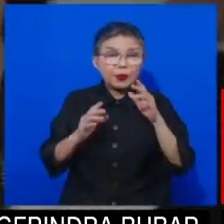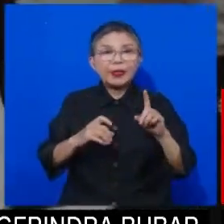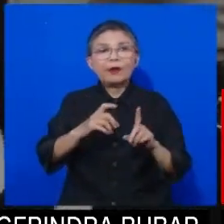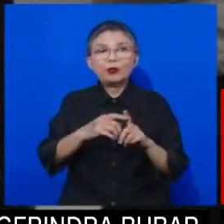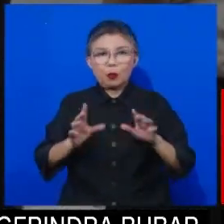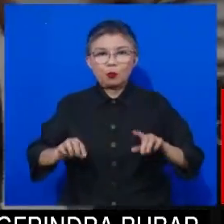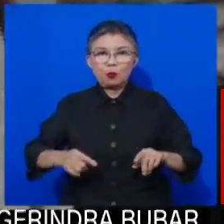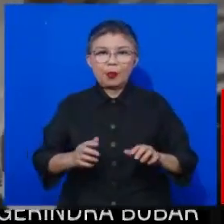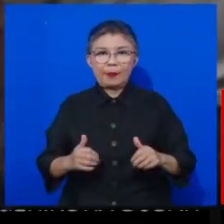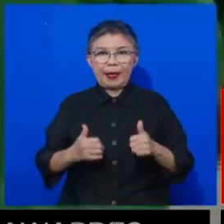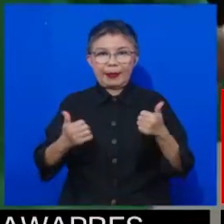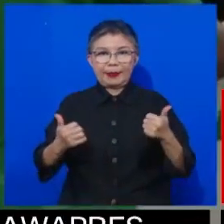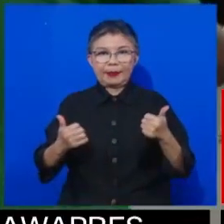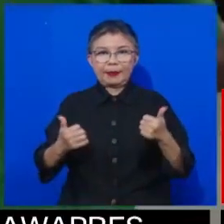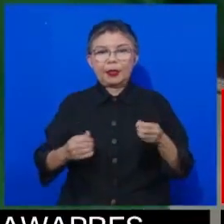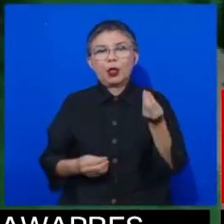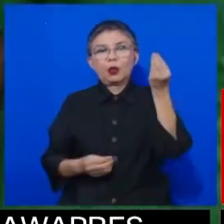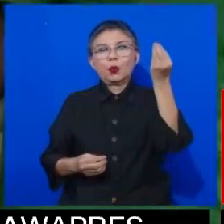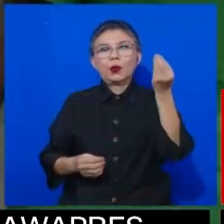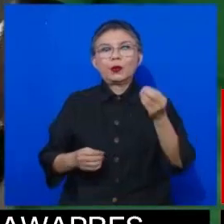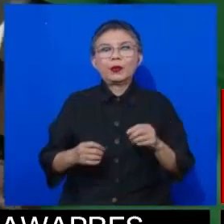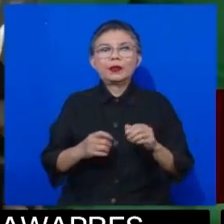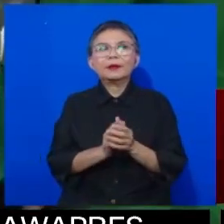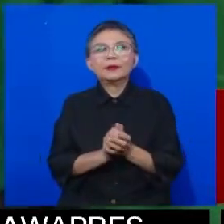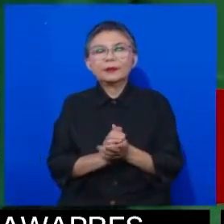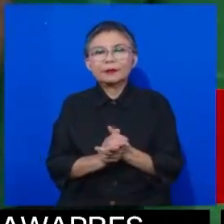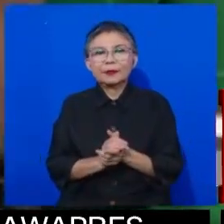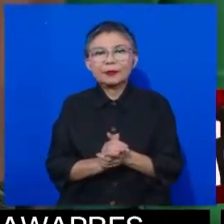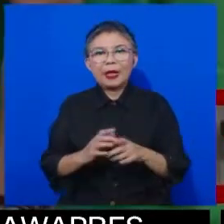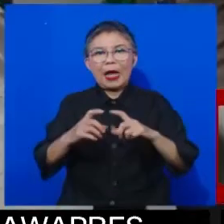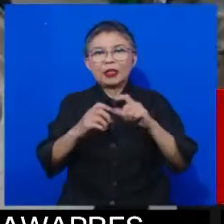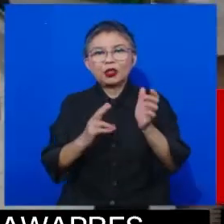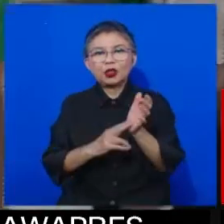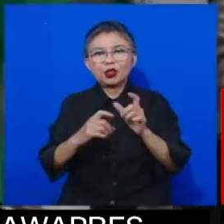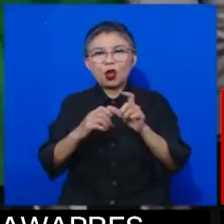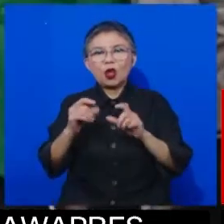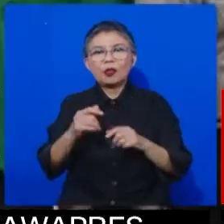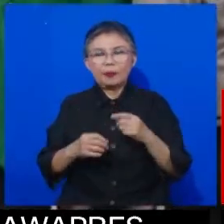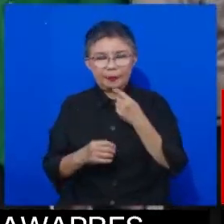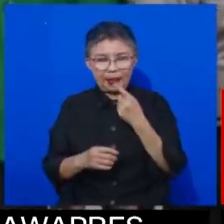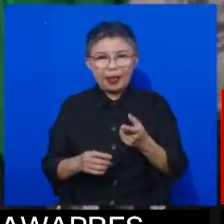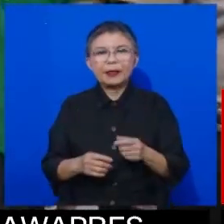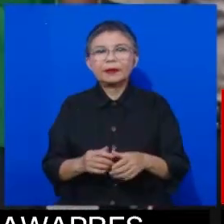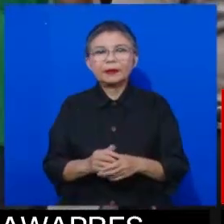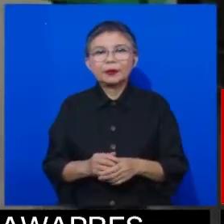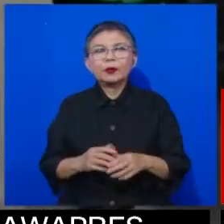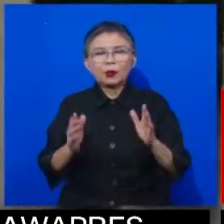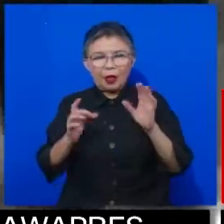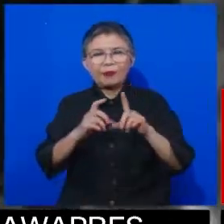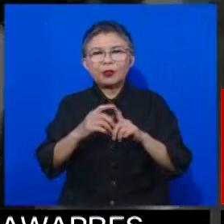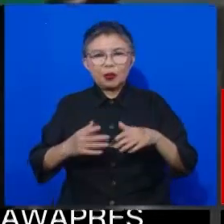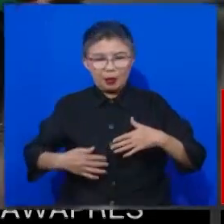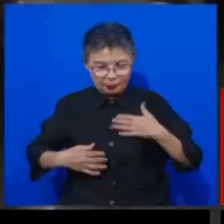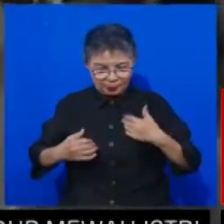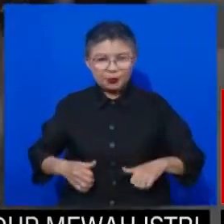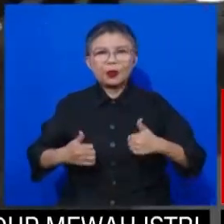tersebut diamini oleh Ketua GP Ansor Jakarta. Setelah bertemu dengan orang tua David, Ketua GP Ansor Jakarta mengatakan kondisi David saat ini